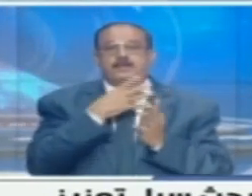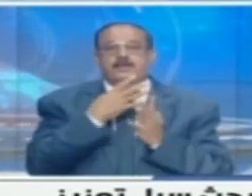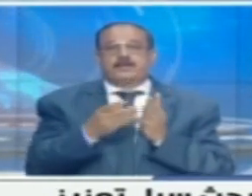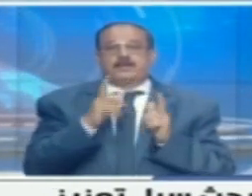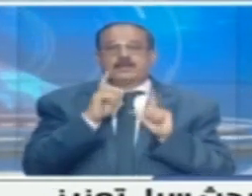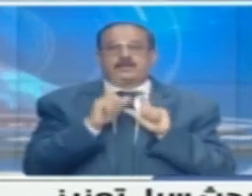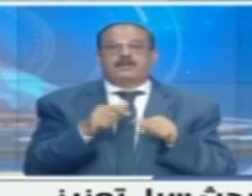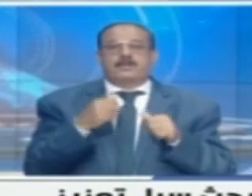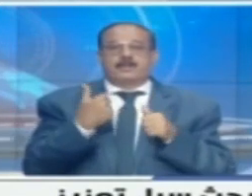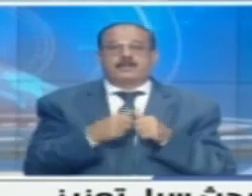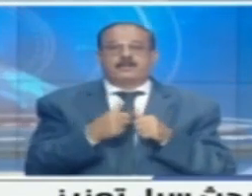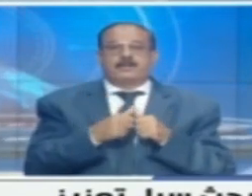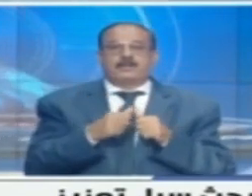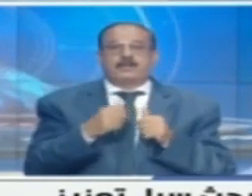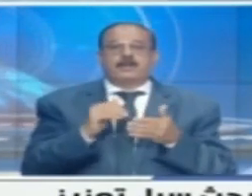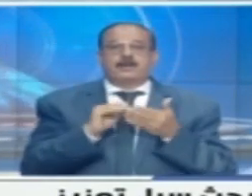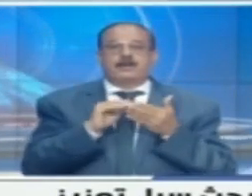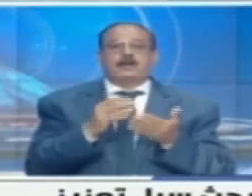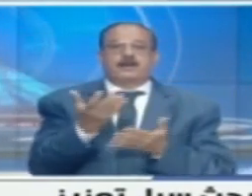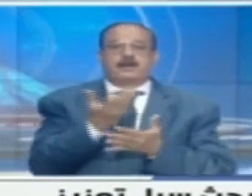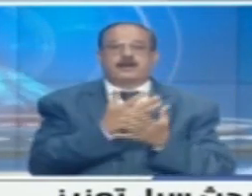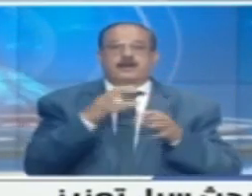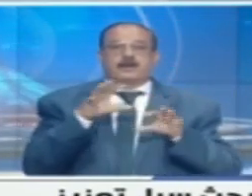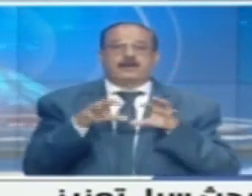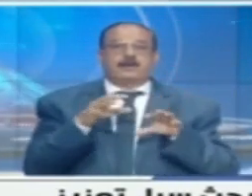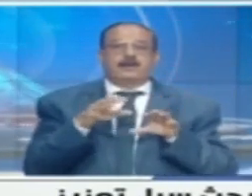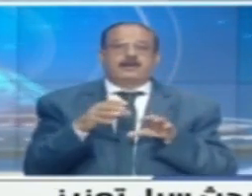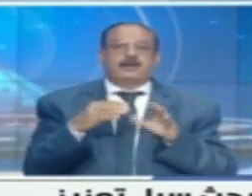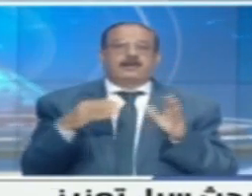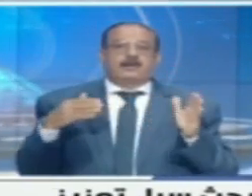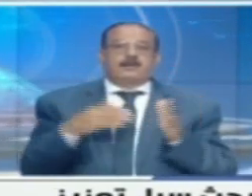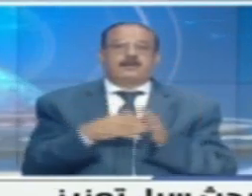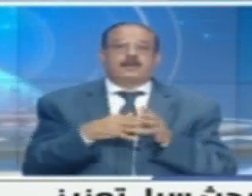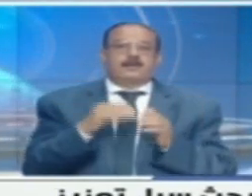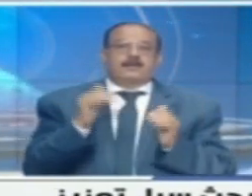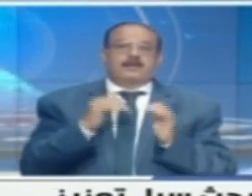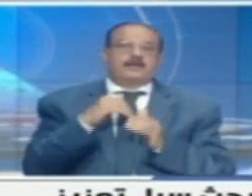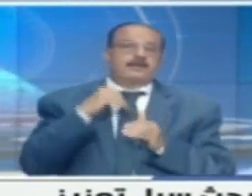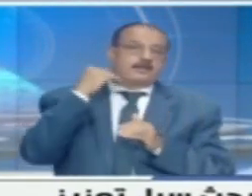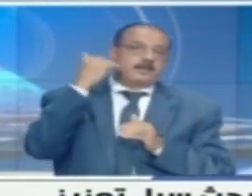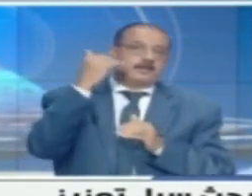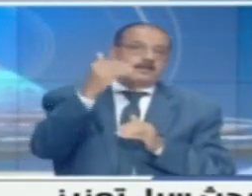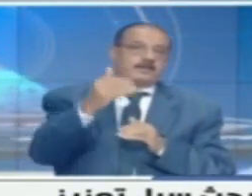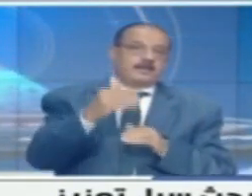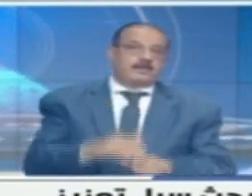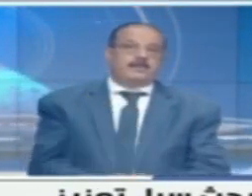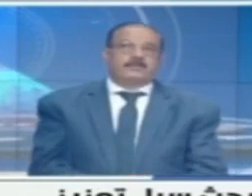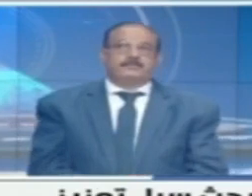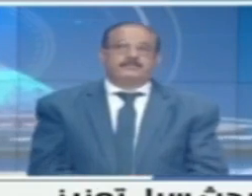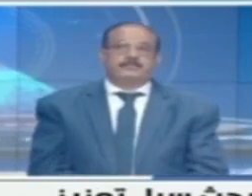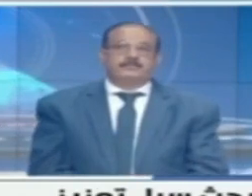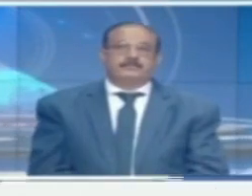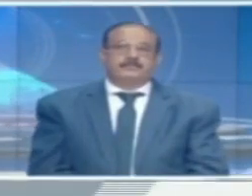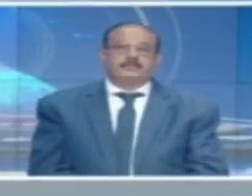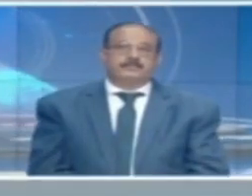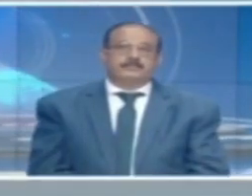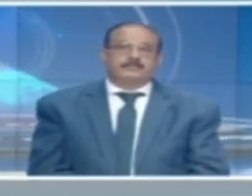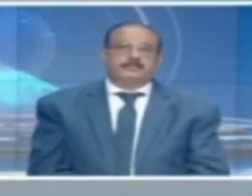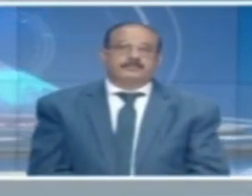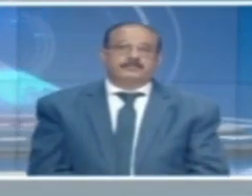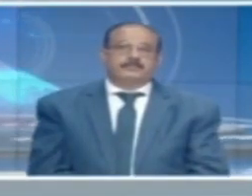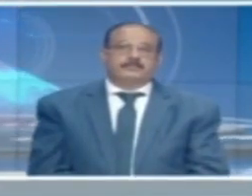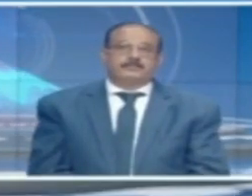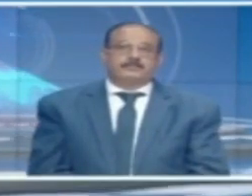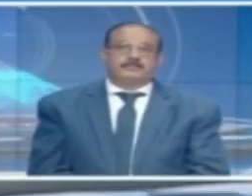على جدول أعمال اللجنة فضلا عن سبل تعزيز العلاقات الثنائية بين البلدين خلال المرحلة المقبلة.